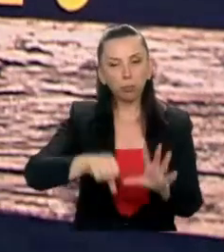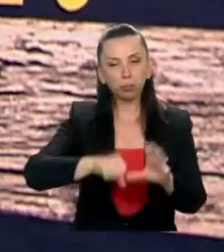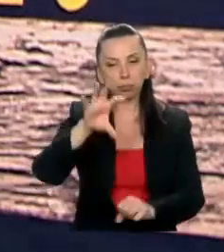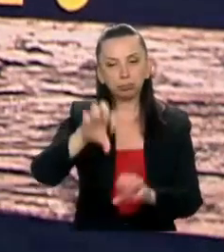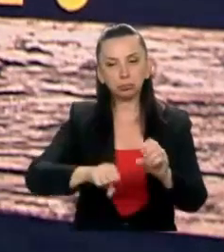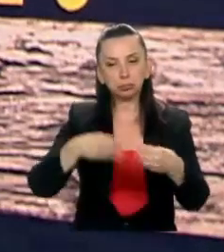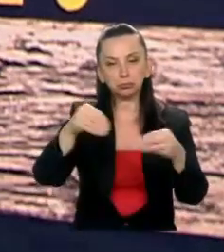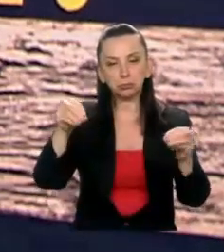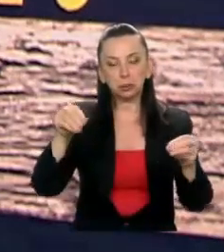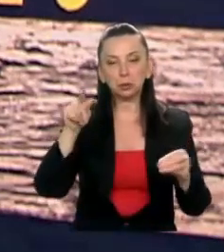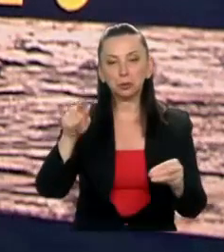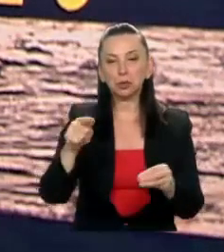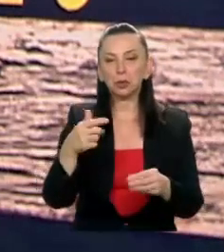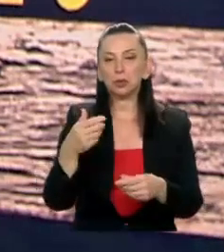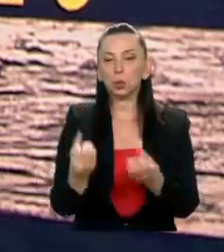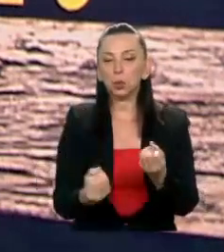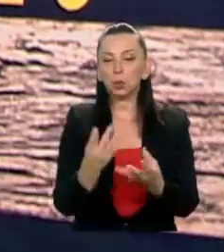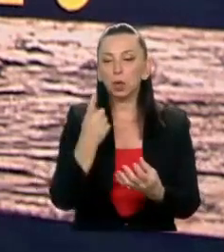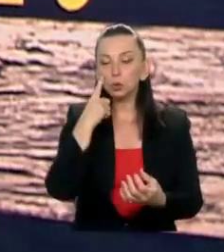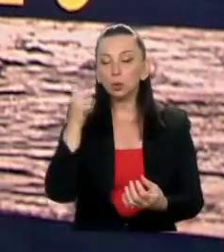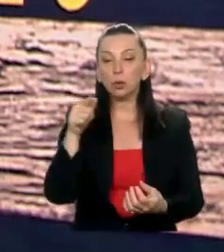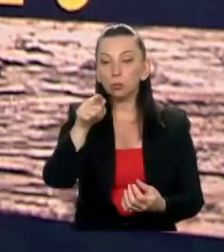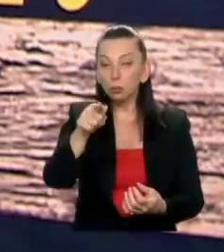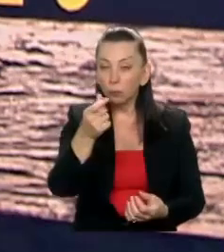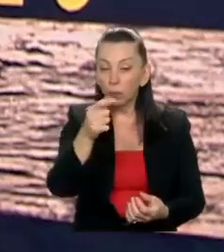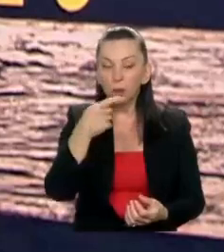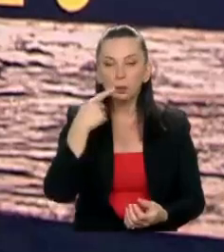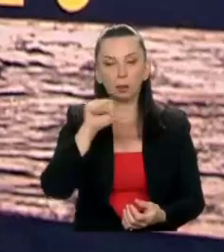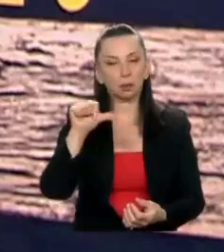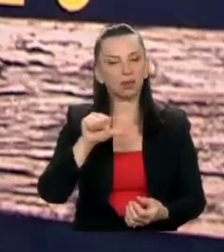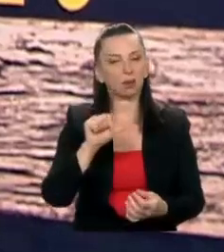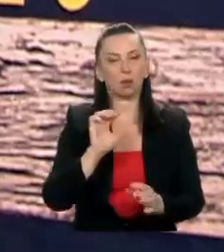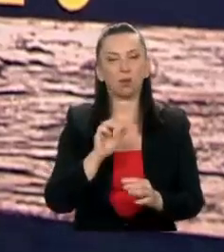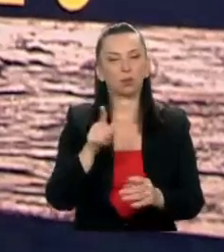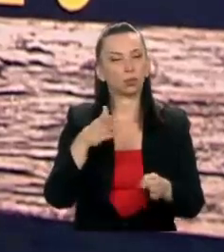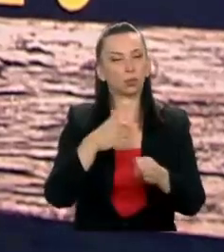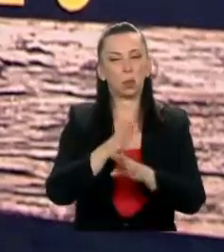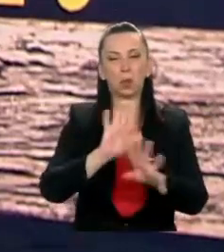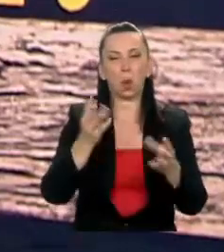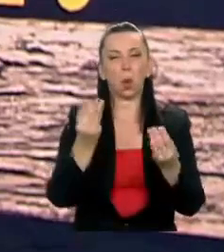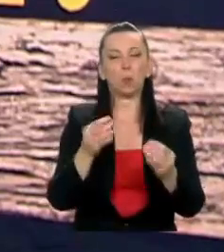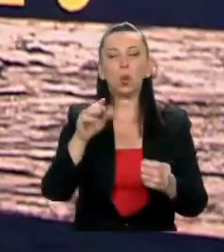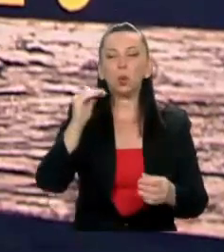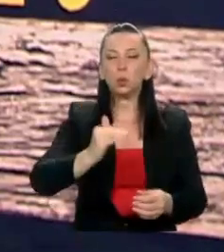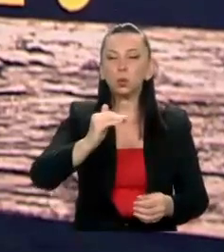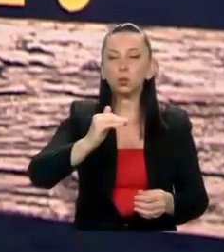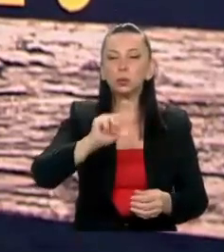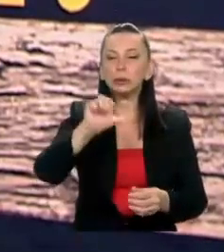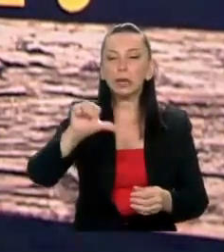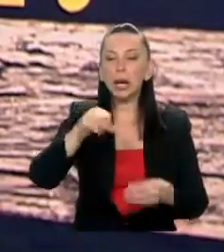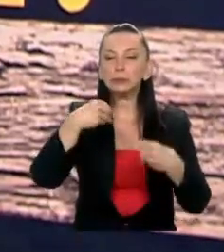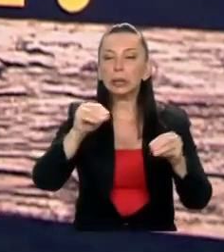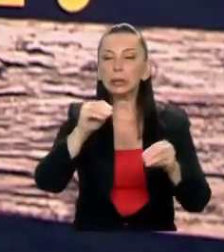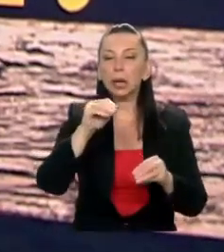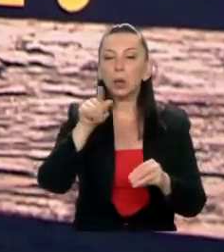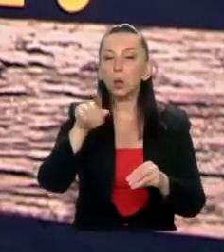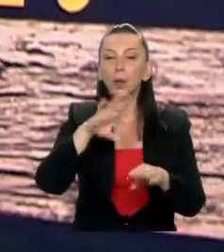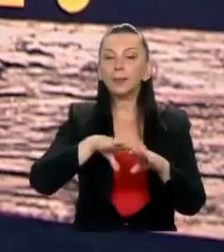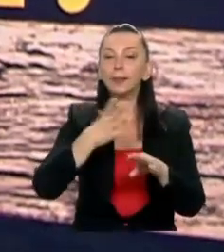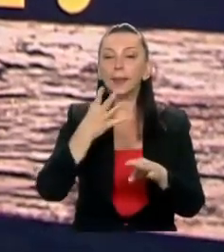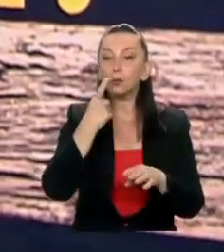satılıyor. Üreticilere göre bu fiyata zeytinyağı olmaz, olamaz. Peki ucuz yağları satanlar ne diyor? Kanal D haber ekibi